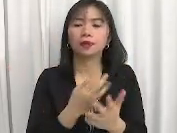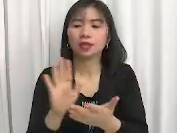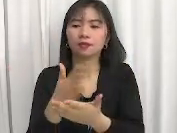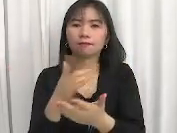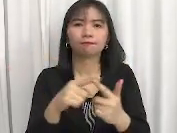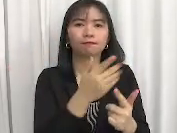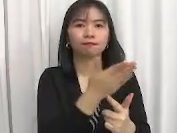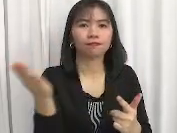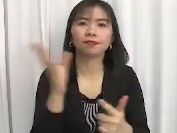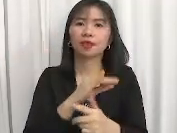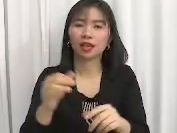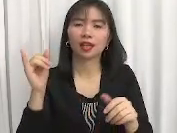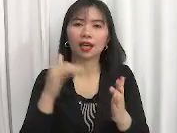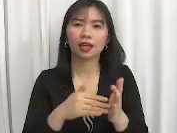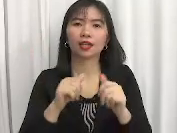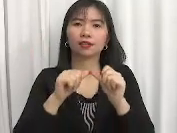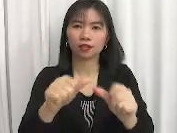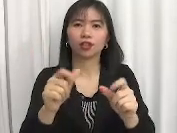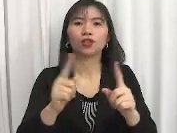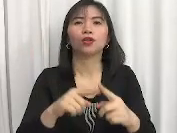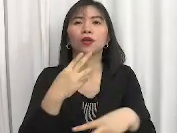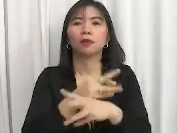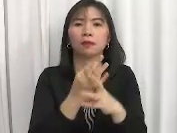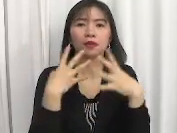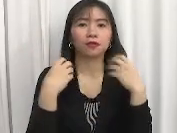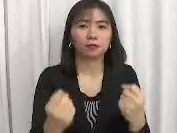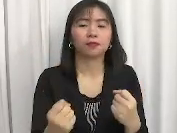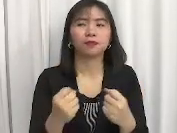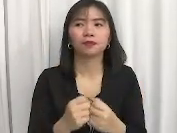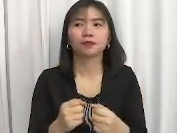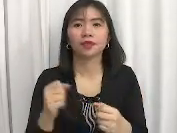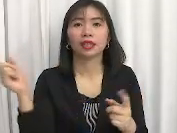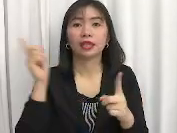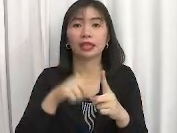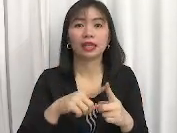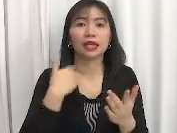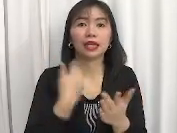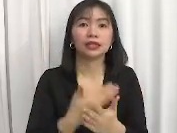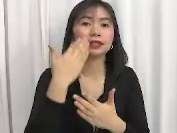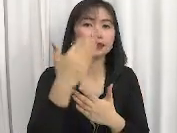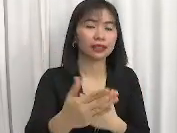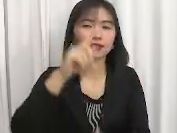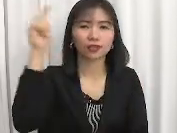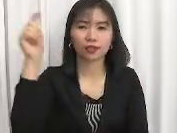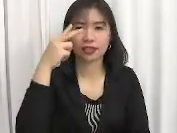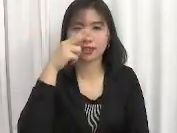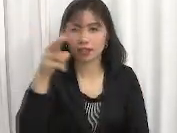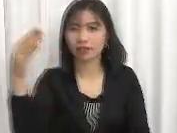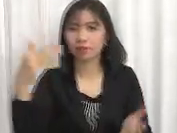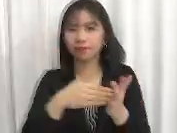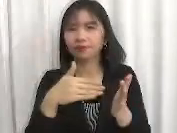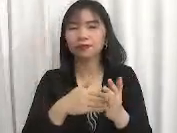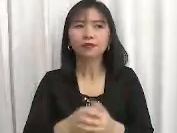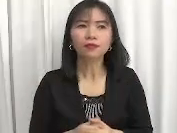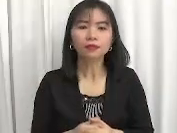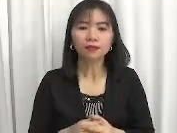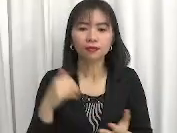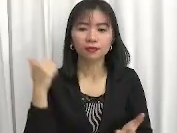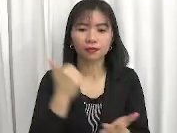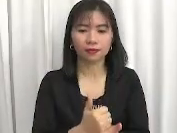Salamat po at magpatuloy po tayong magpalakasan sa isa't isa till next Tuesday. Amen.